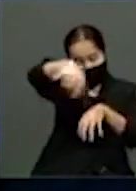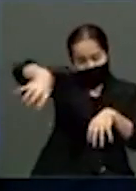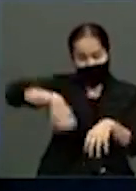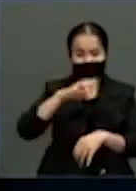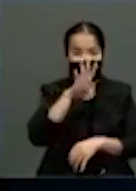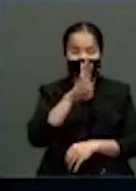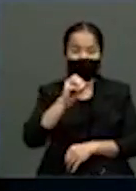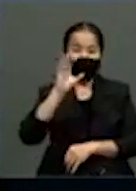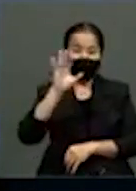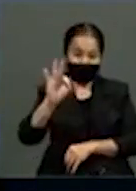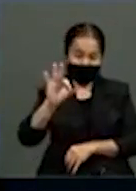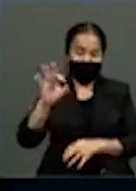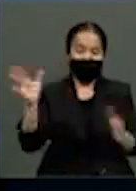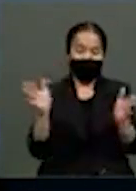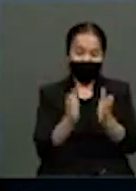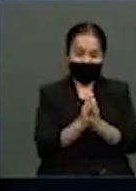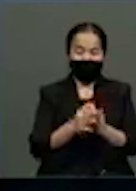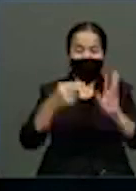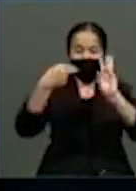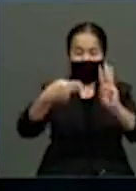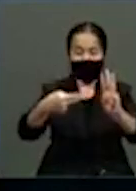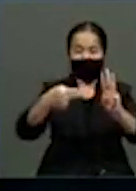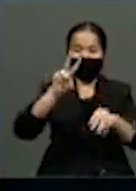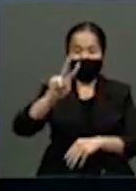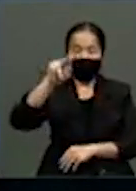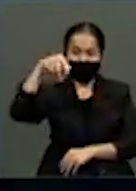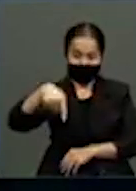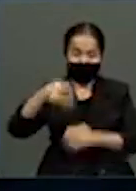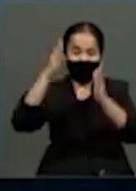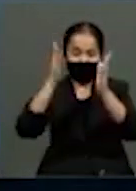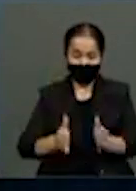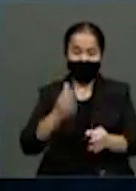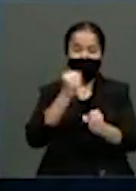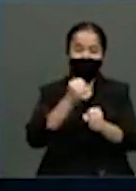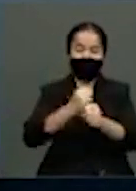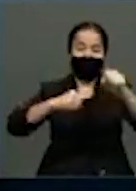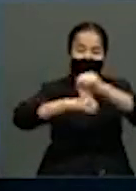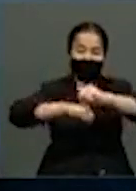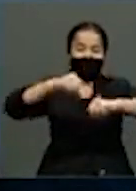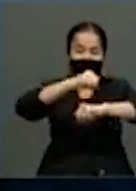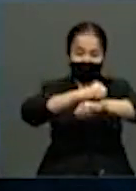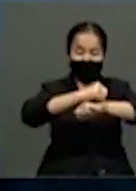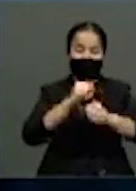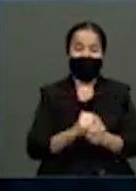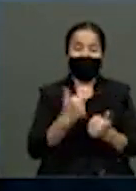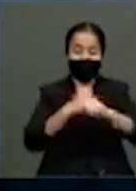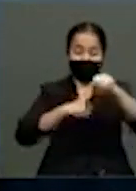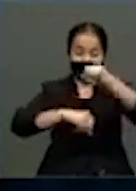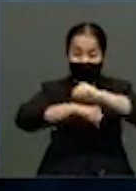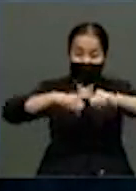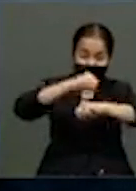แห่ง 62,000 กว่าคนที่ท่านสำรวจโดยผ่านทางกทมมาตอนนี้มีชุดข้อมูลมาว่ามี